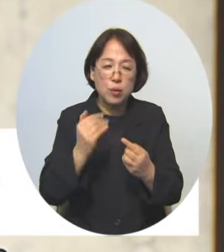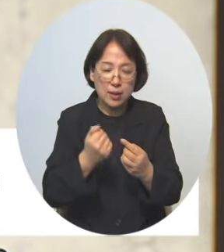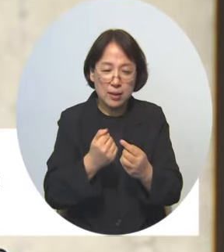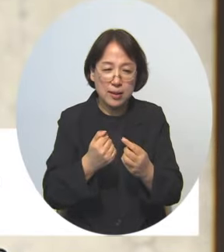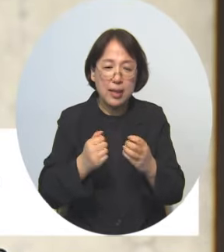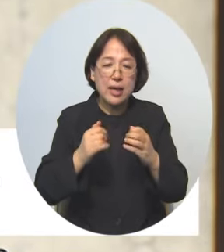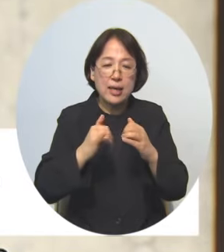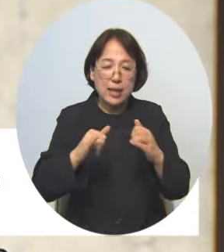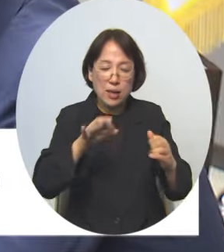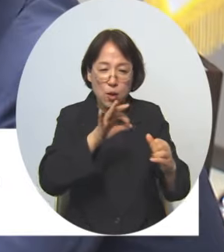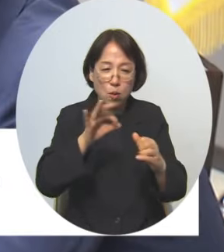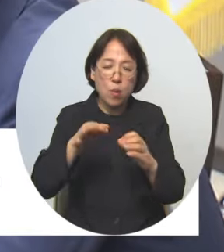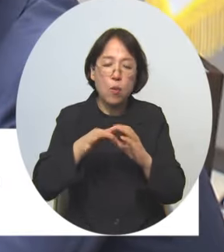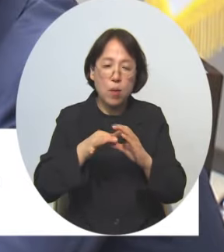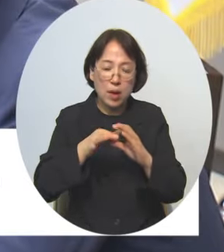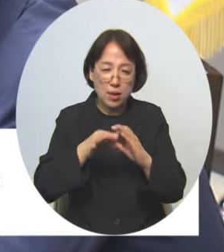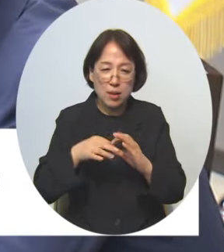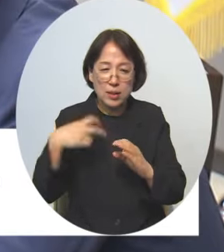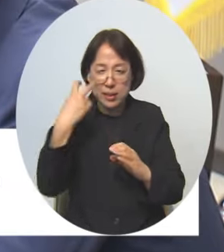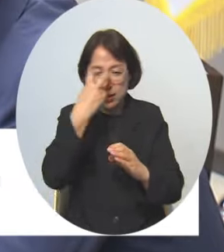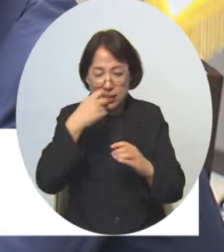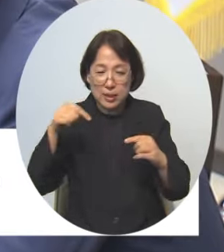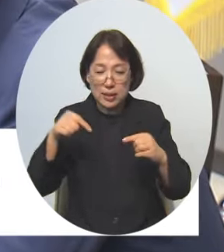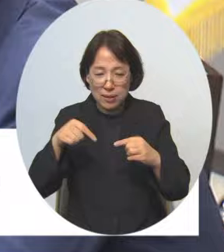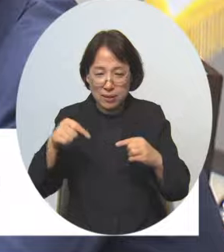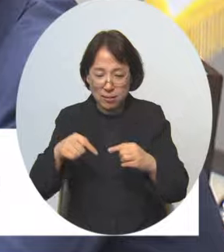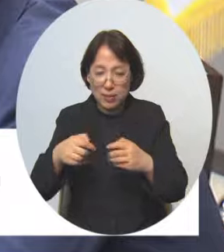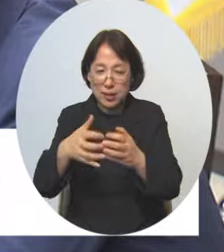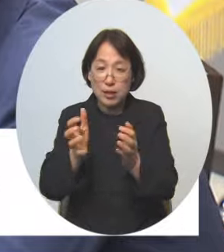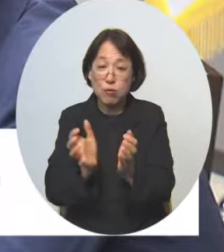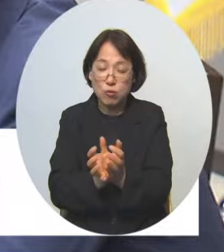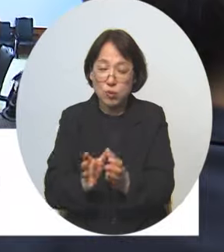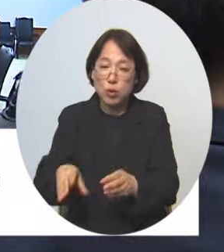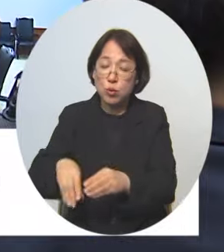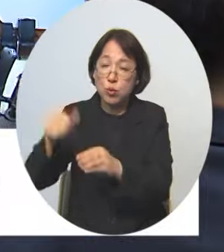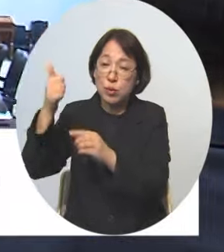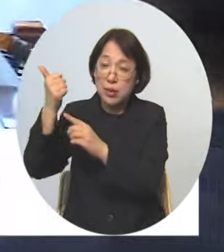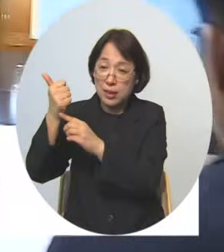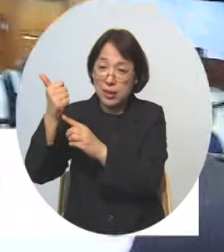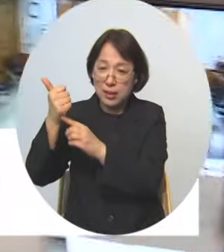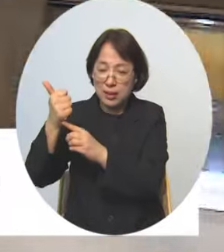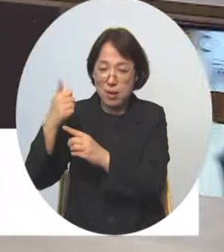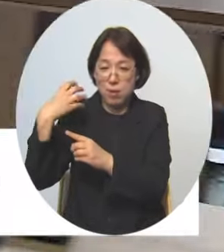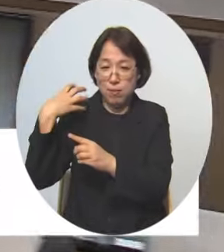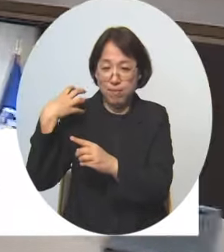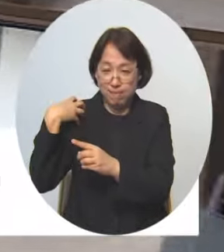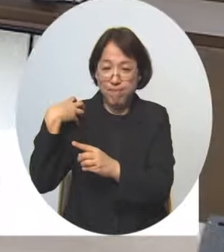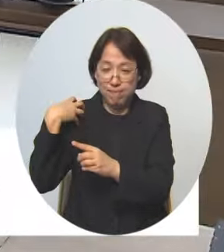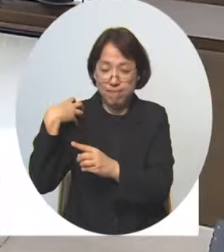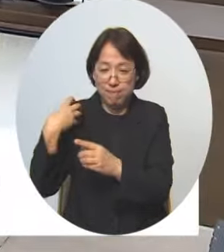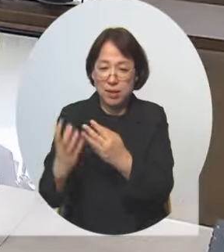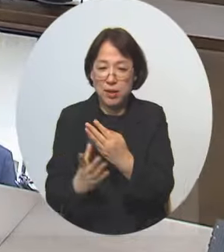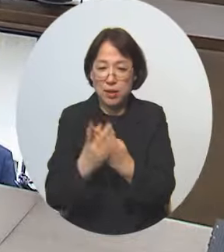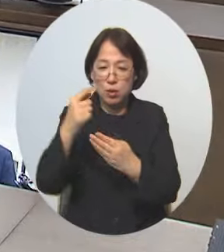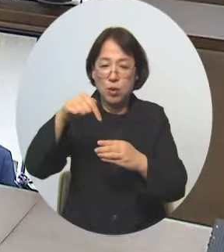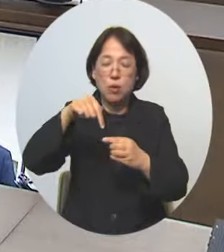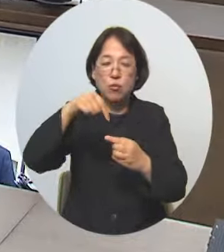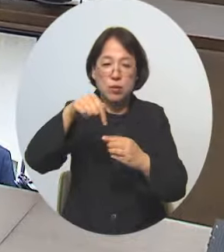관련 정책심의기구를 총리를 위원장으로 하는 외국인 다문화정책위원회로 일원화해 운영할